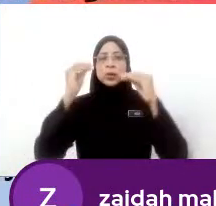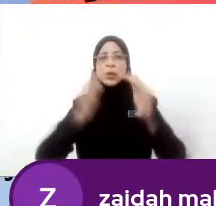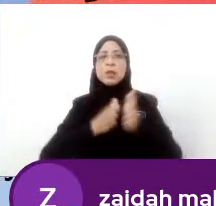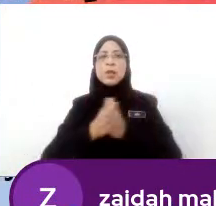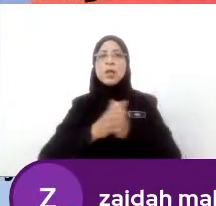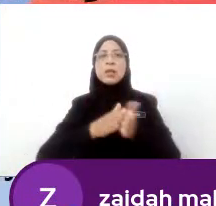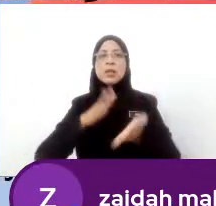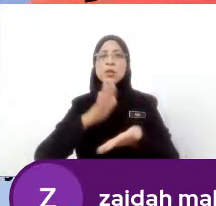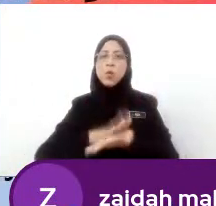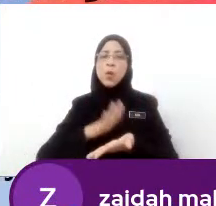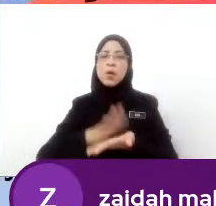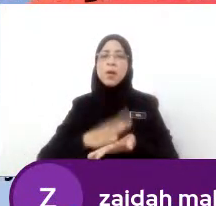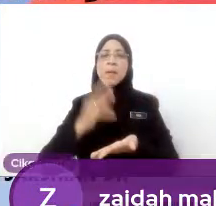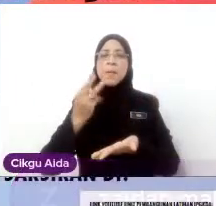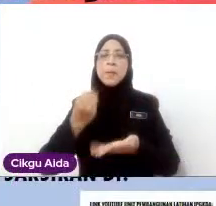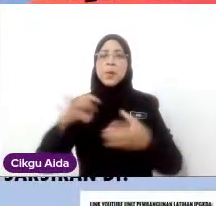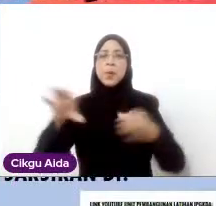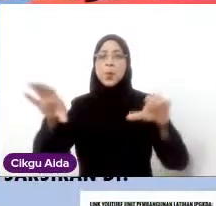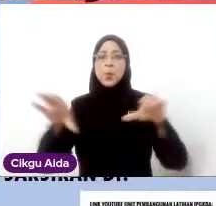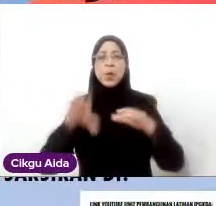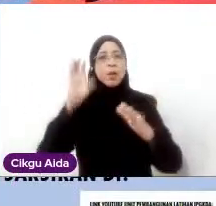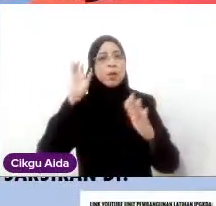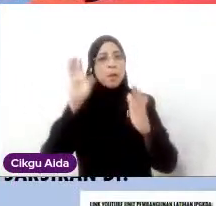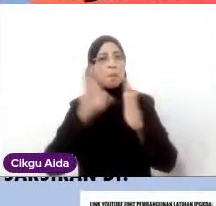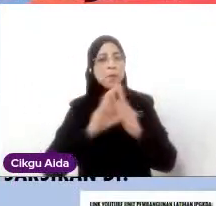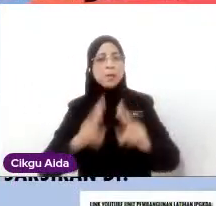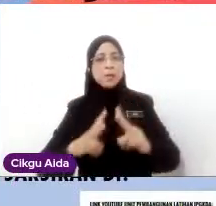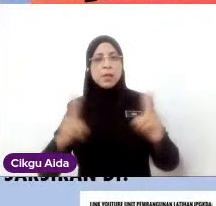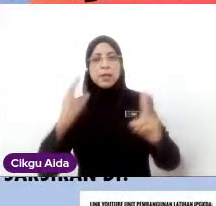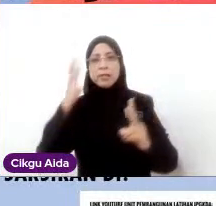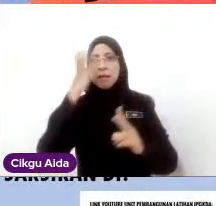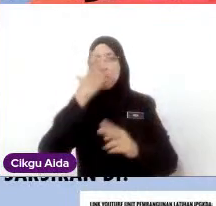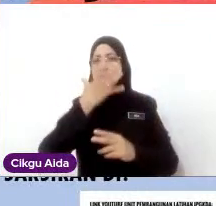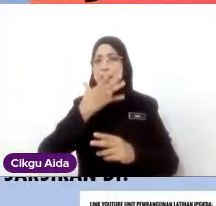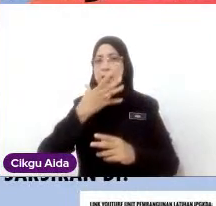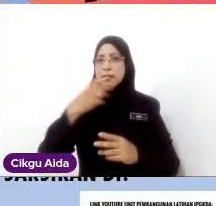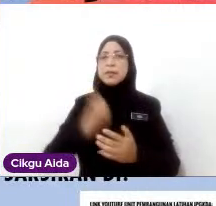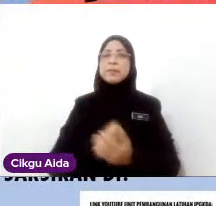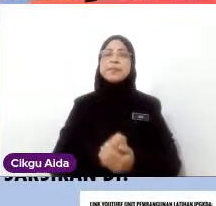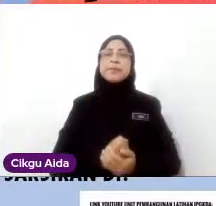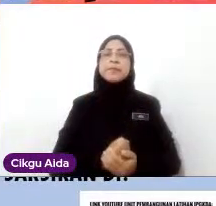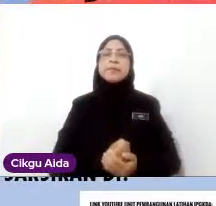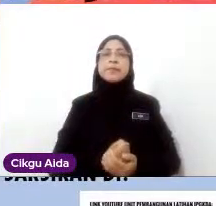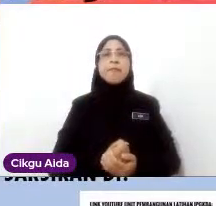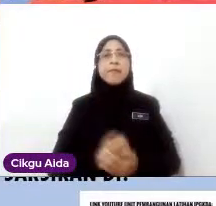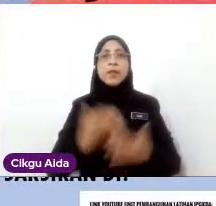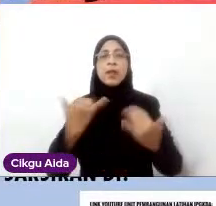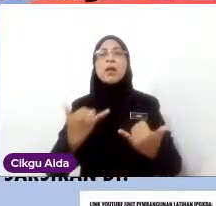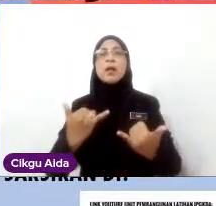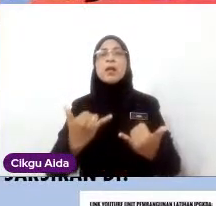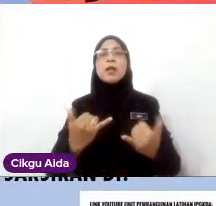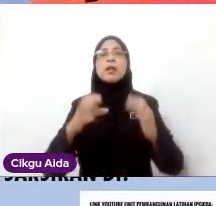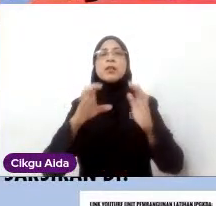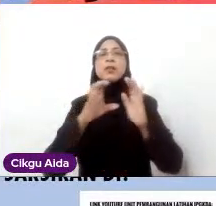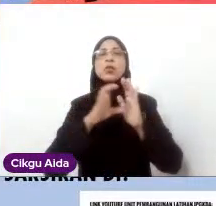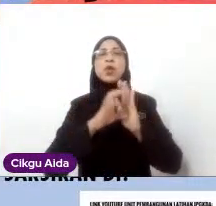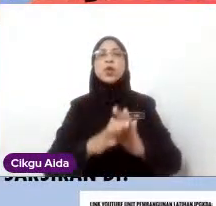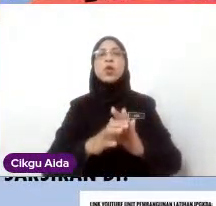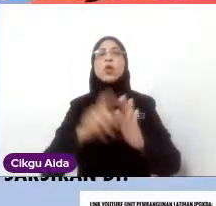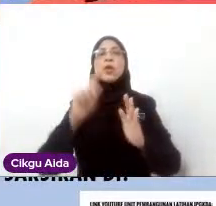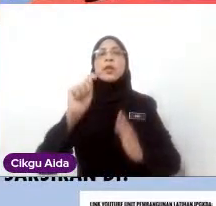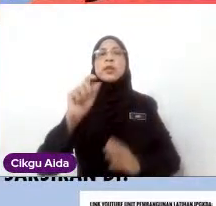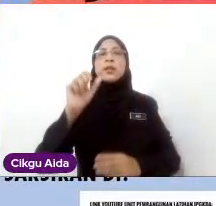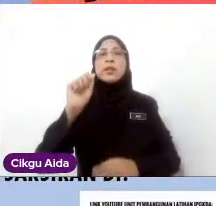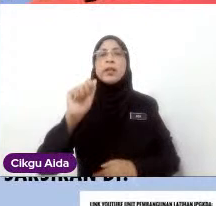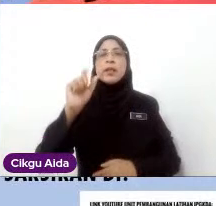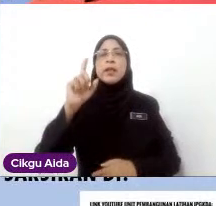sebenarnya. Diorang buat gambar raja pun sangat cantik, sangat rajin. Alhamdulillah. Okay, so yang ini contohnya inovasi daripada